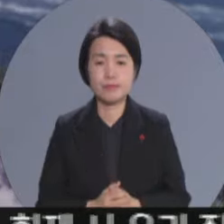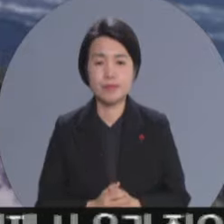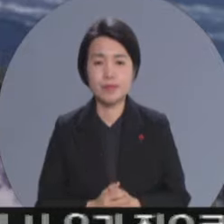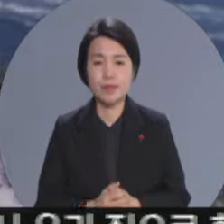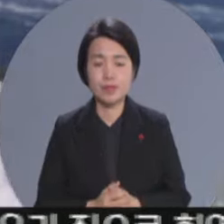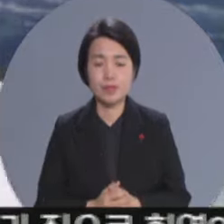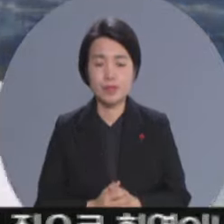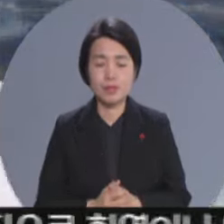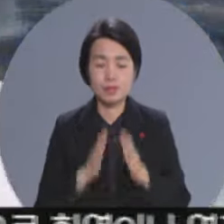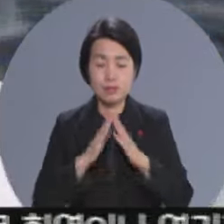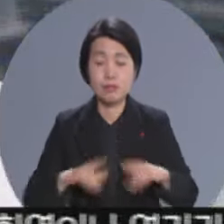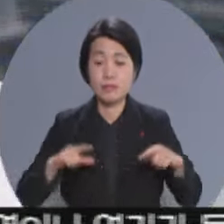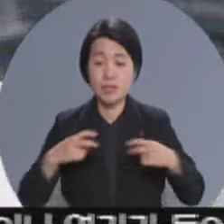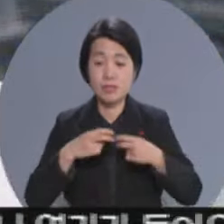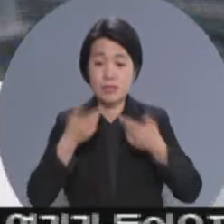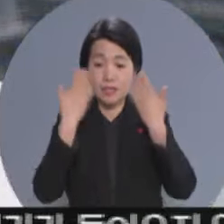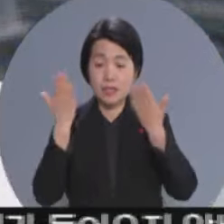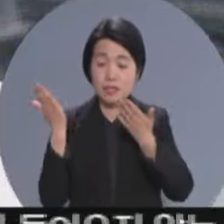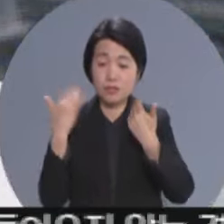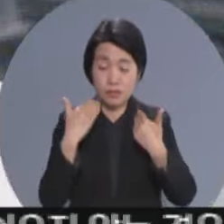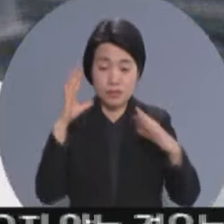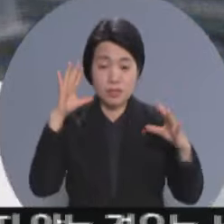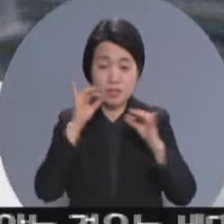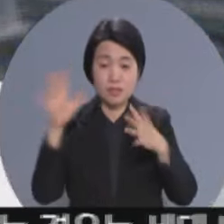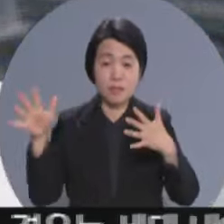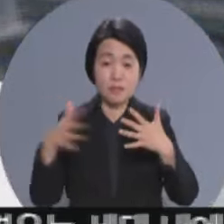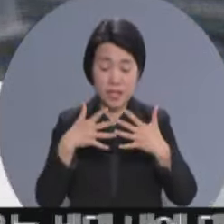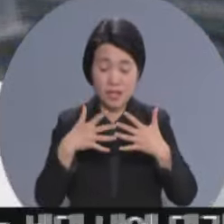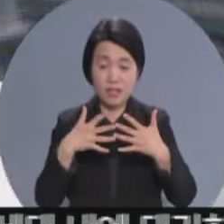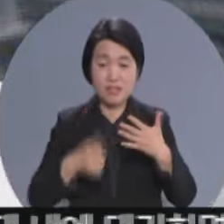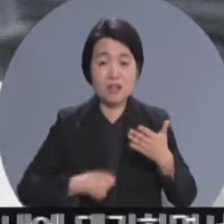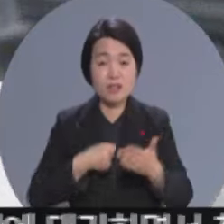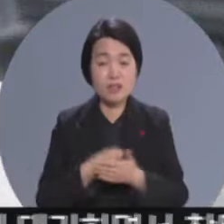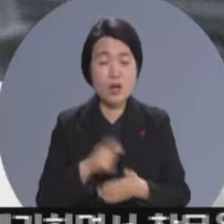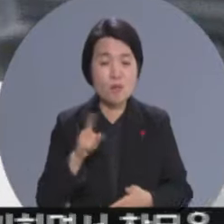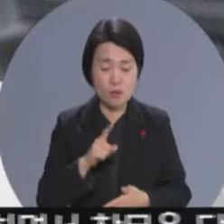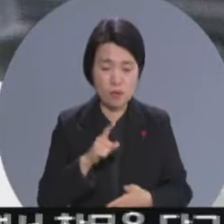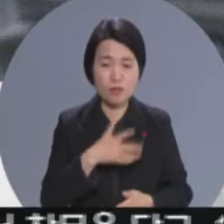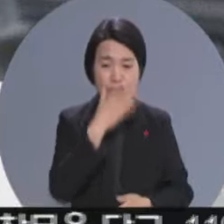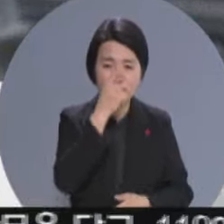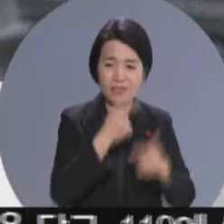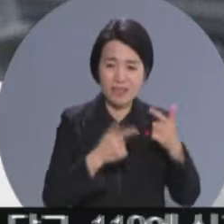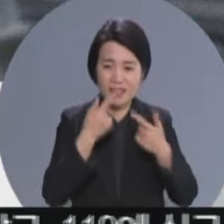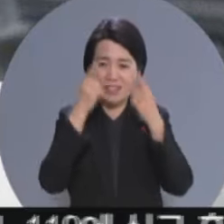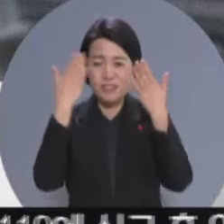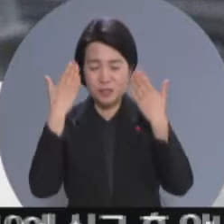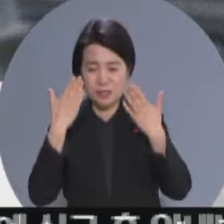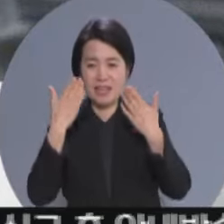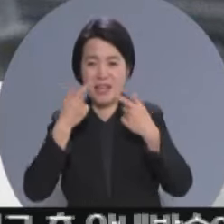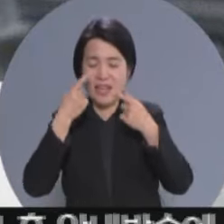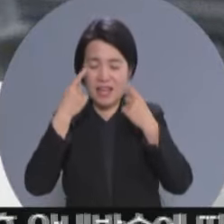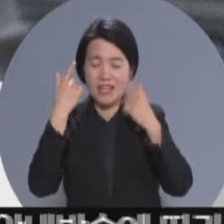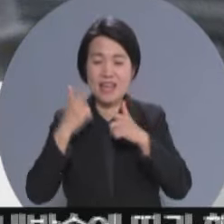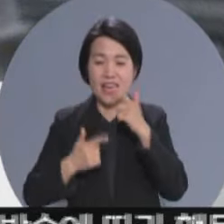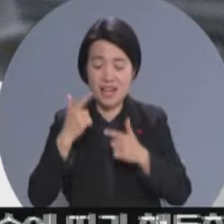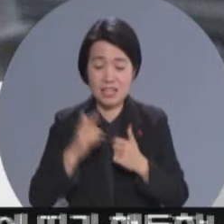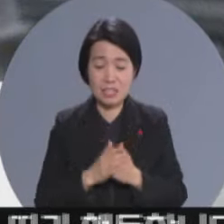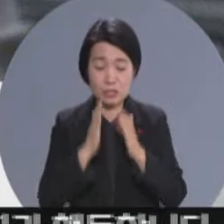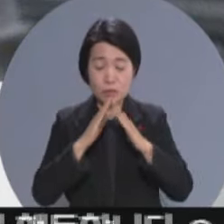순천대와 목포대가 공동으로 전남 의과대학 유치에 나서기로 합의했는데 전남도와 도의회는 환영하는